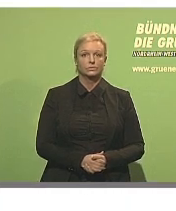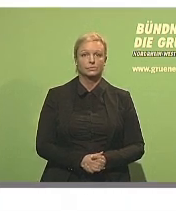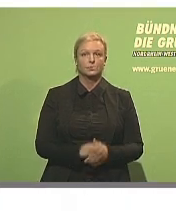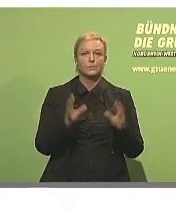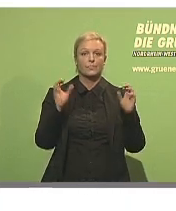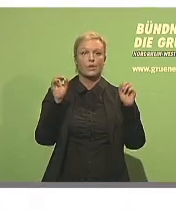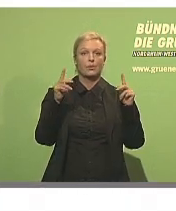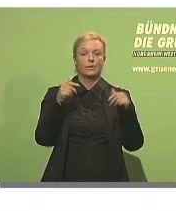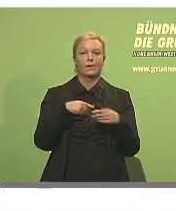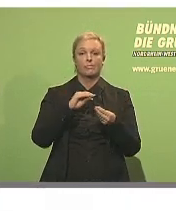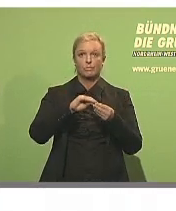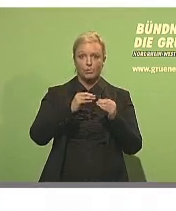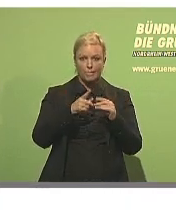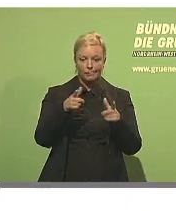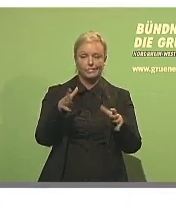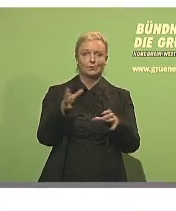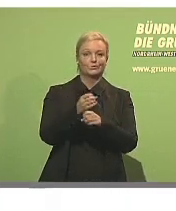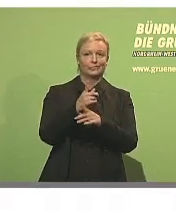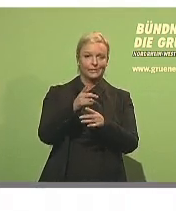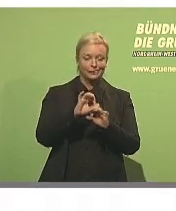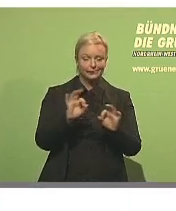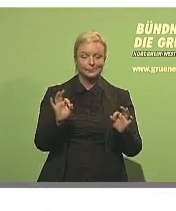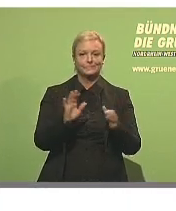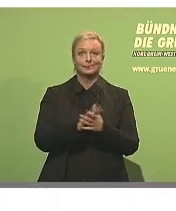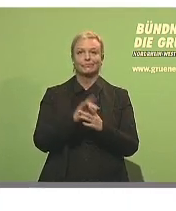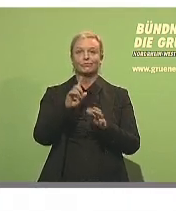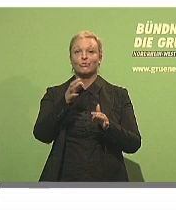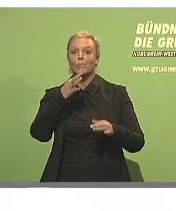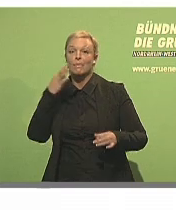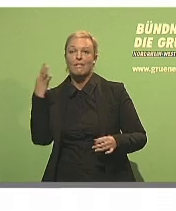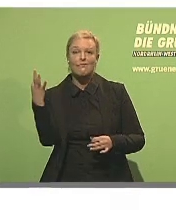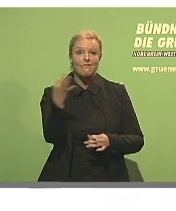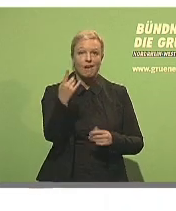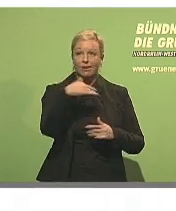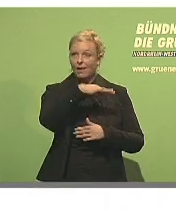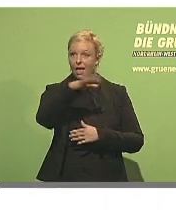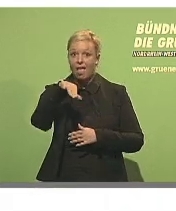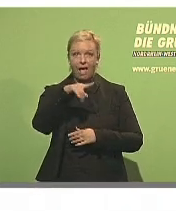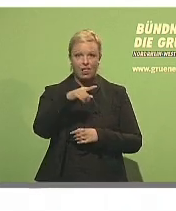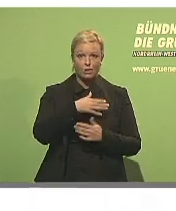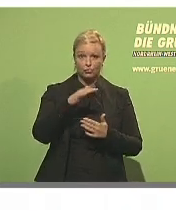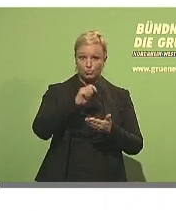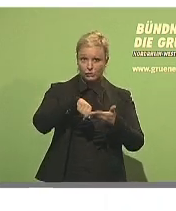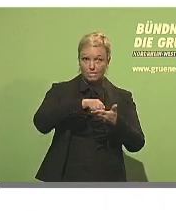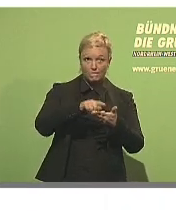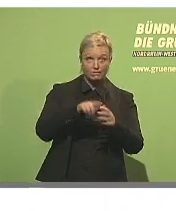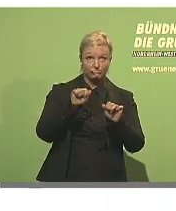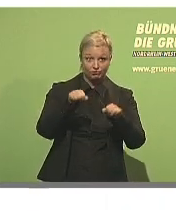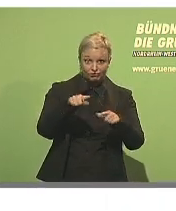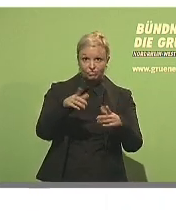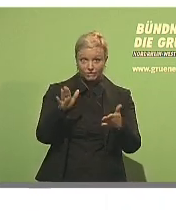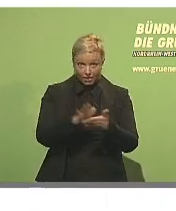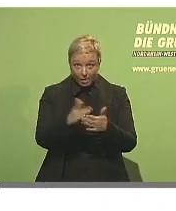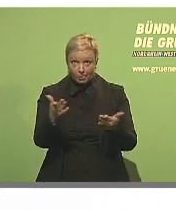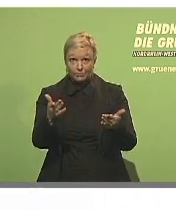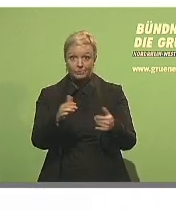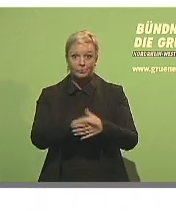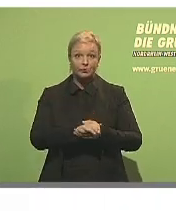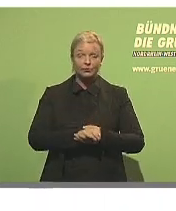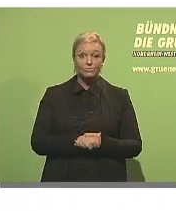Okay, das Problem ist behoben. Jetzt frage ich nochmal in die Runde, konnten alle, die ihre Stimme abgeben wollen, dies auch tun?